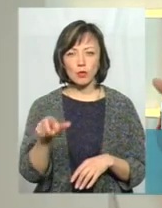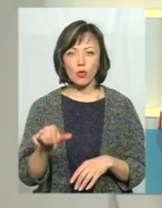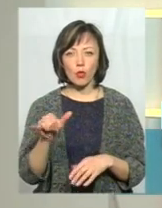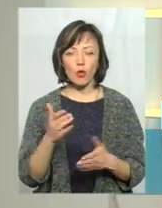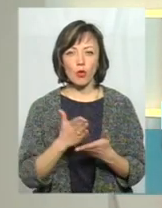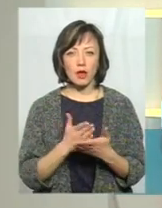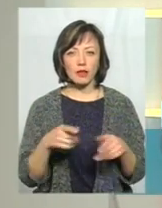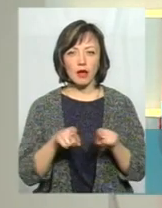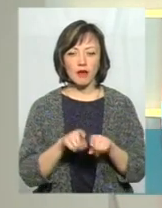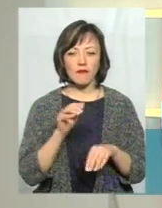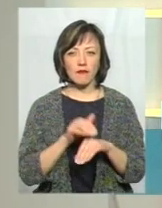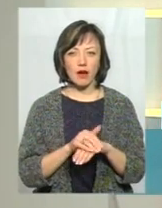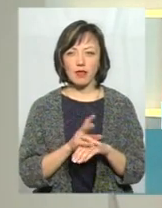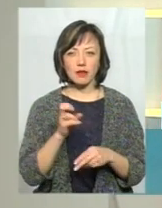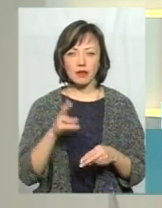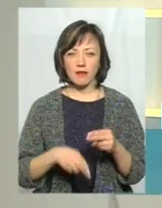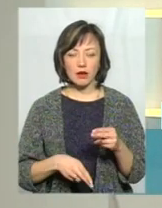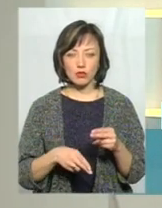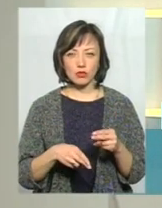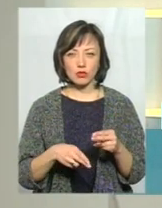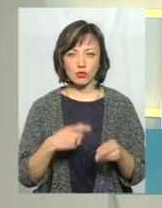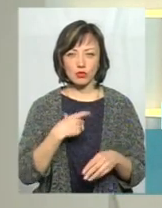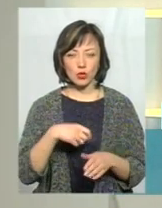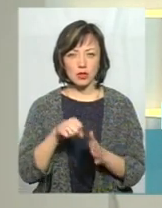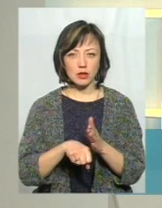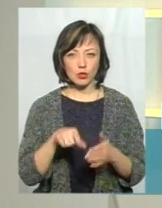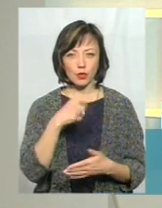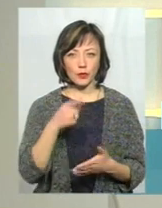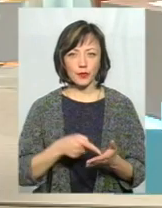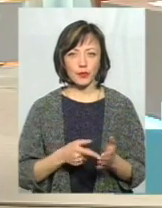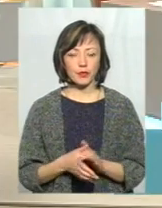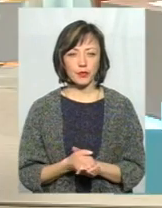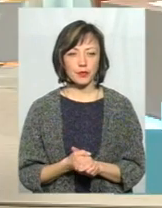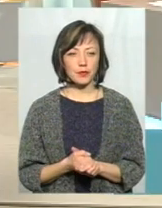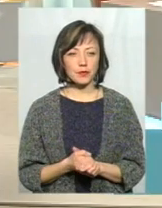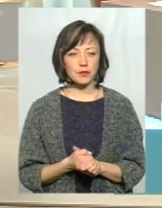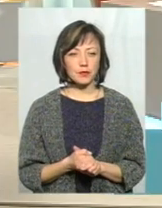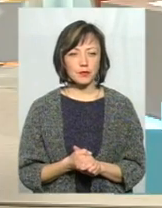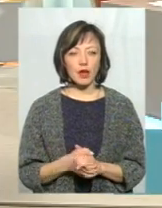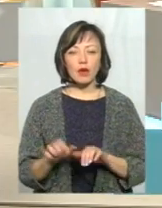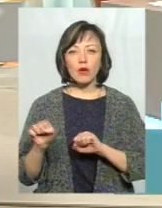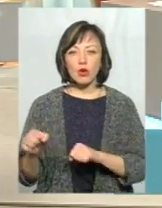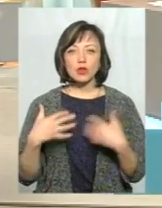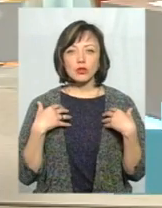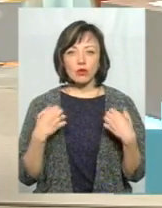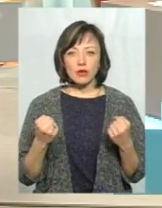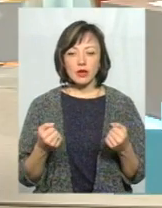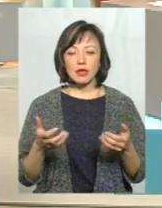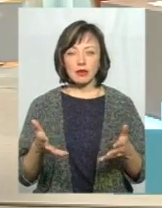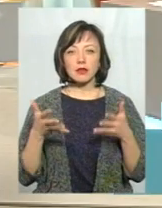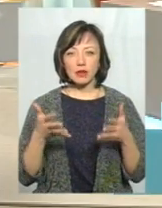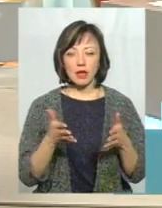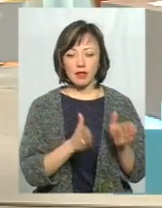є такий факт незавершеного, як ви говорите, суїциду? В охороні здоров'я чітко налагоджений